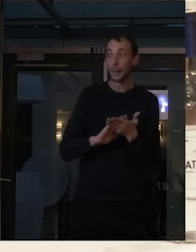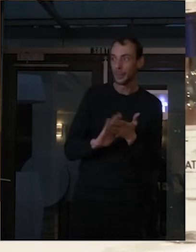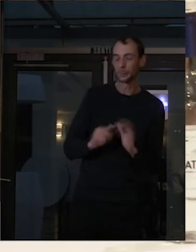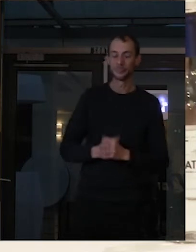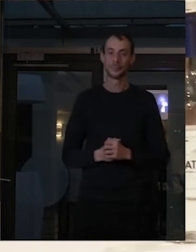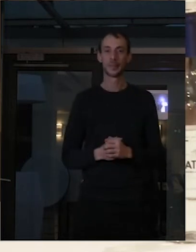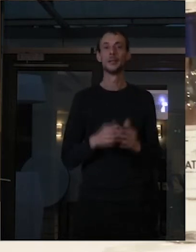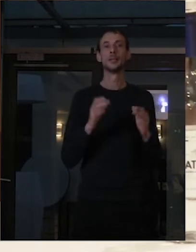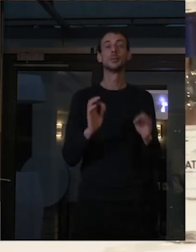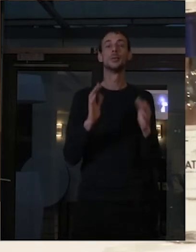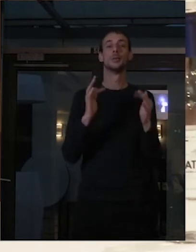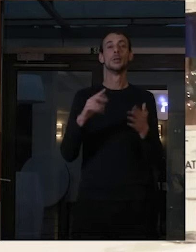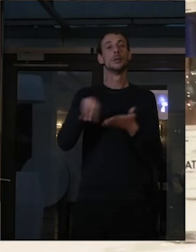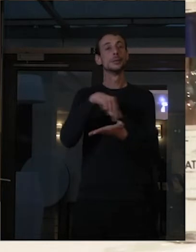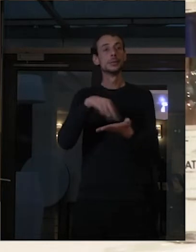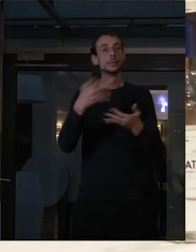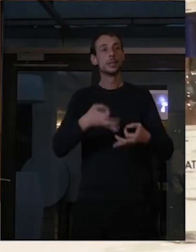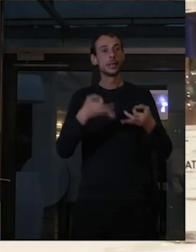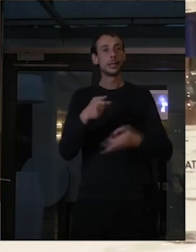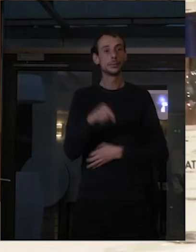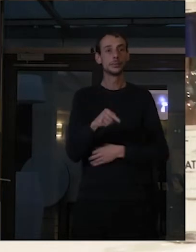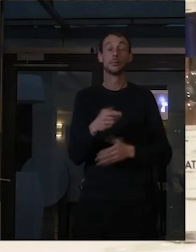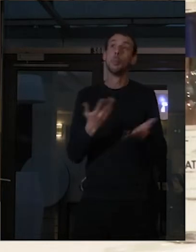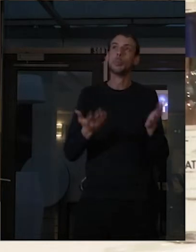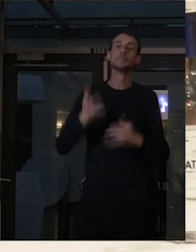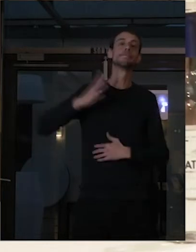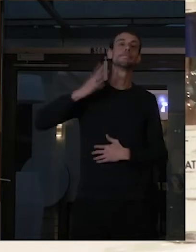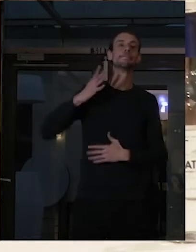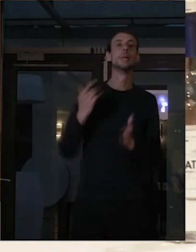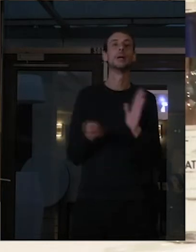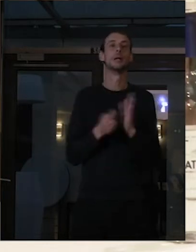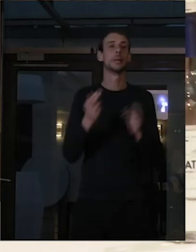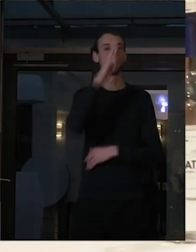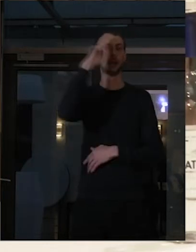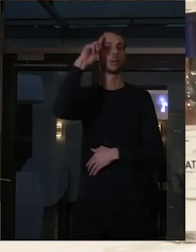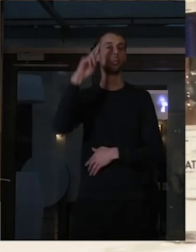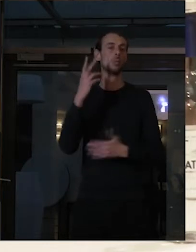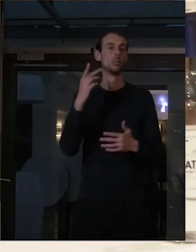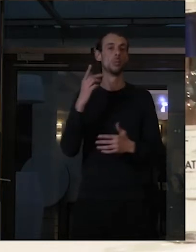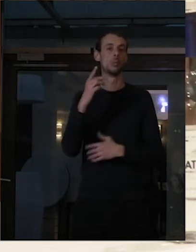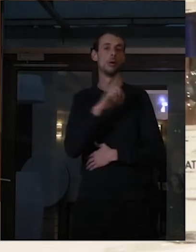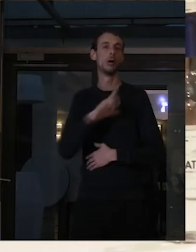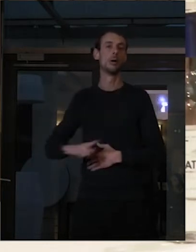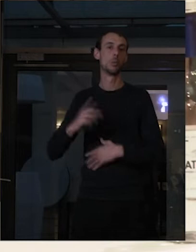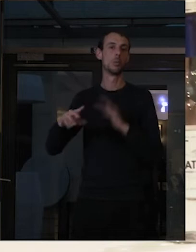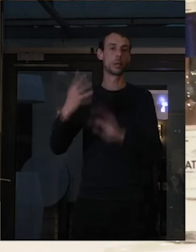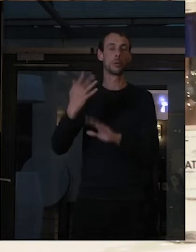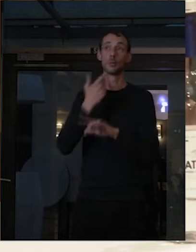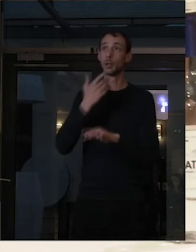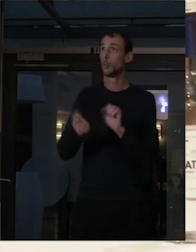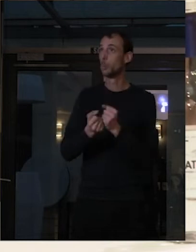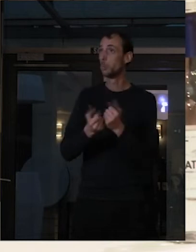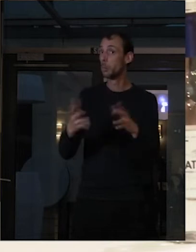classique, techniquement, ça a été inventé sous Louis XIV. Donc, il y a plusieurs siècles de